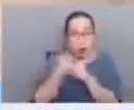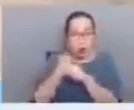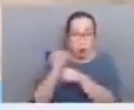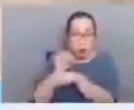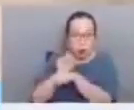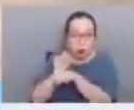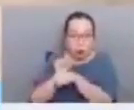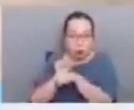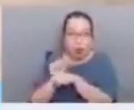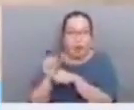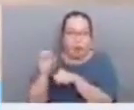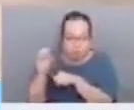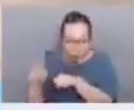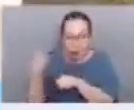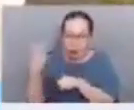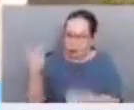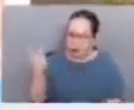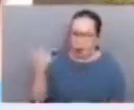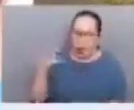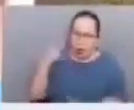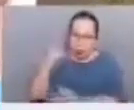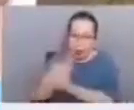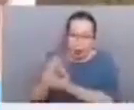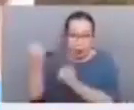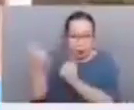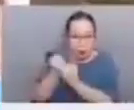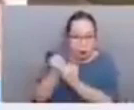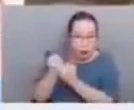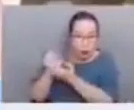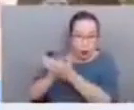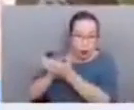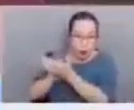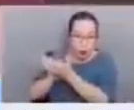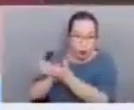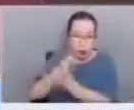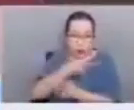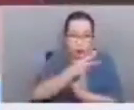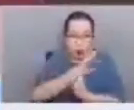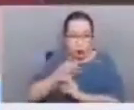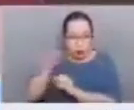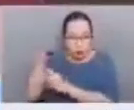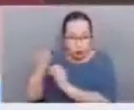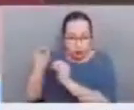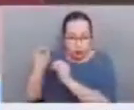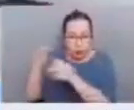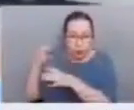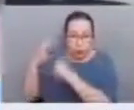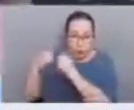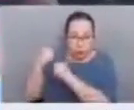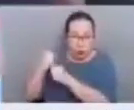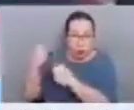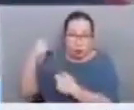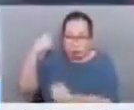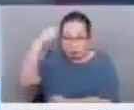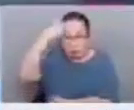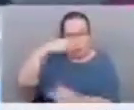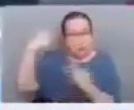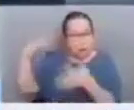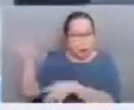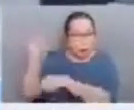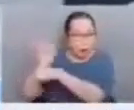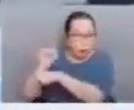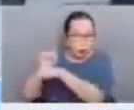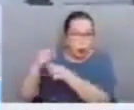membership naman. Kasi by then naman, I'm sure may anak ka na mga 15, 16, 17 years old